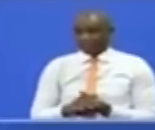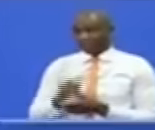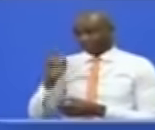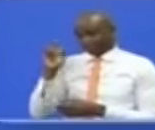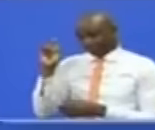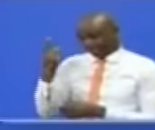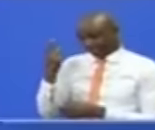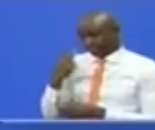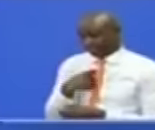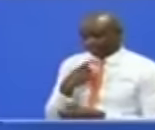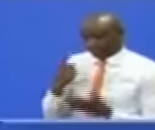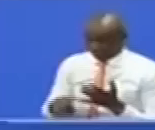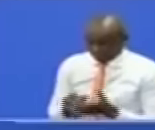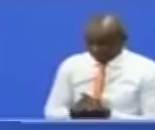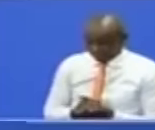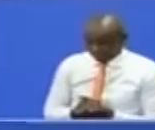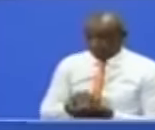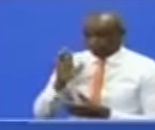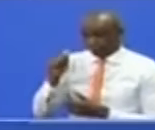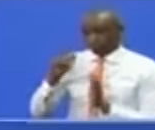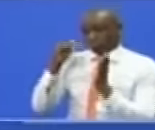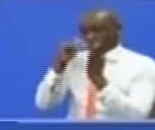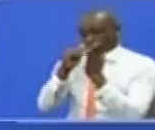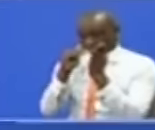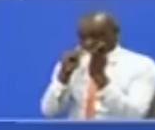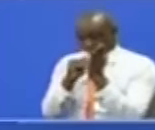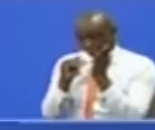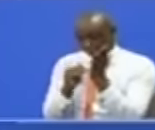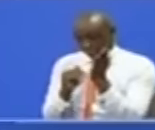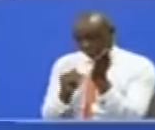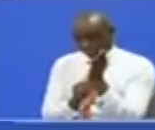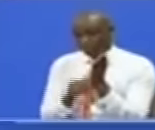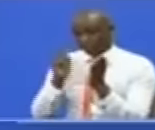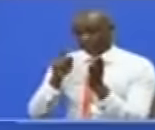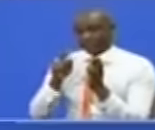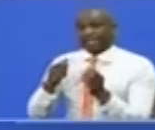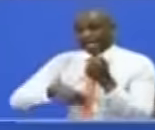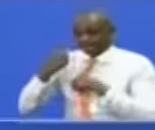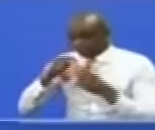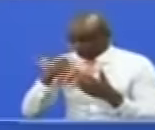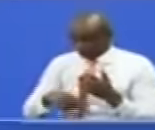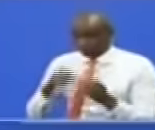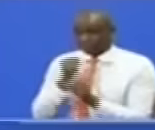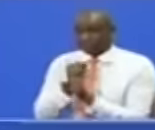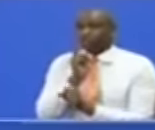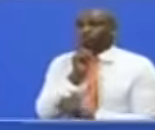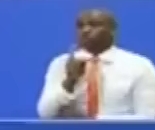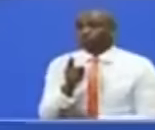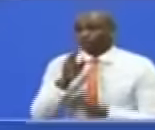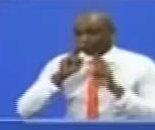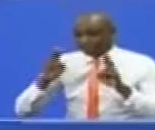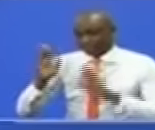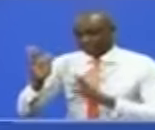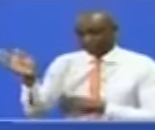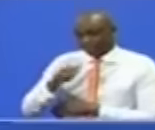kabisa, katika orodha ya mambo ambayo yanafaa kutendwa ili kuhakikisha kwamba kuna amani sehemu